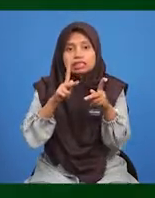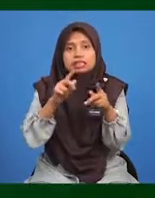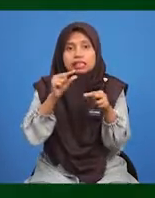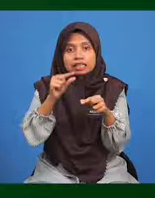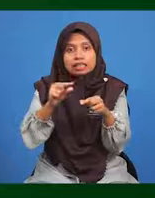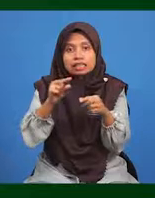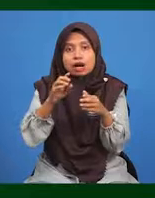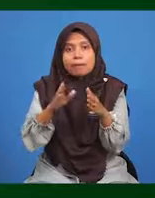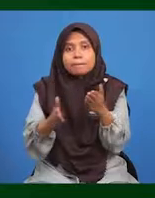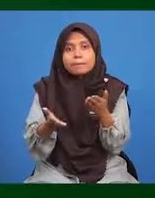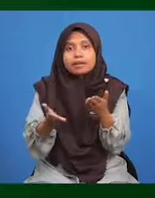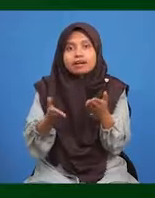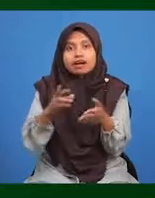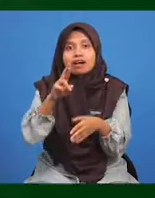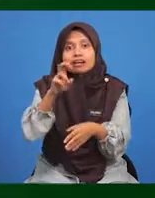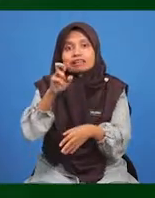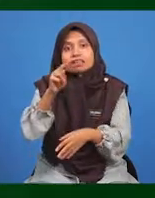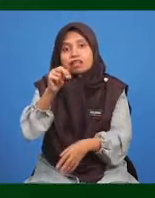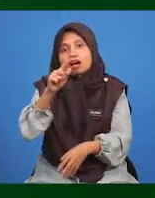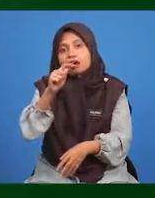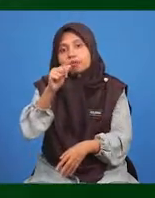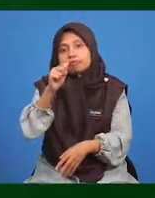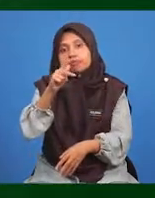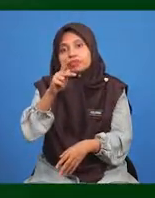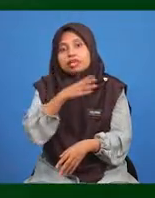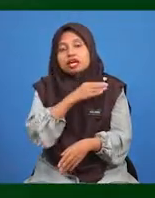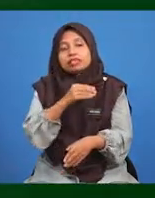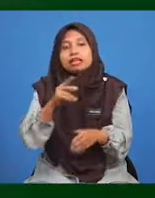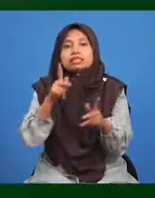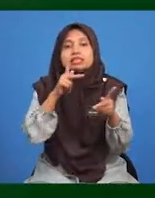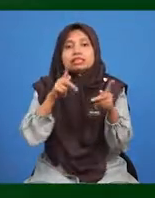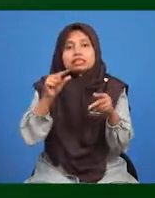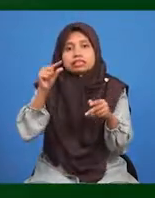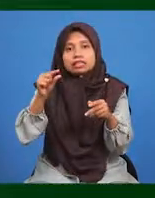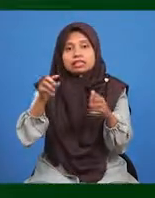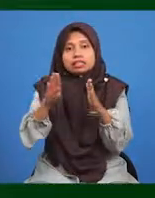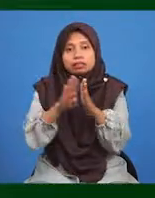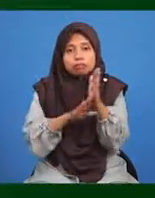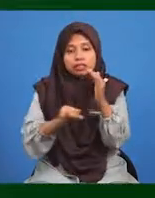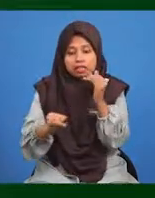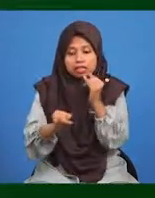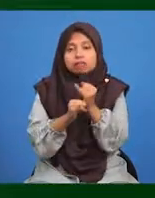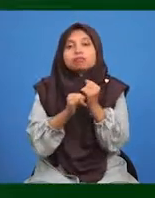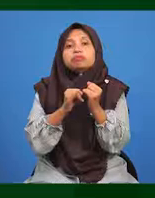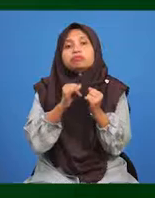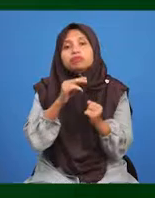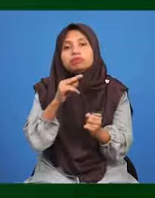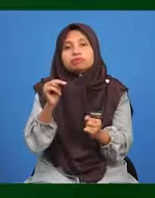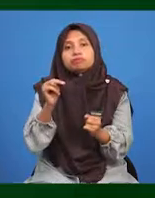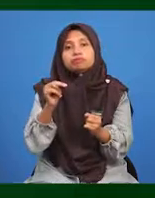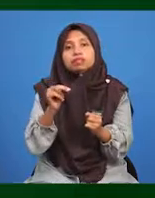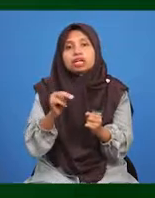berentak; dan yang keempat, kata ganda berimbuhan. Mari kita lihat